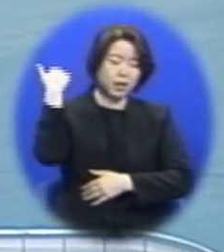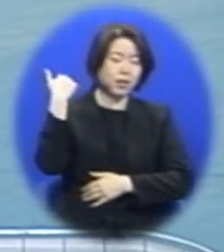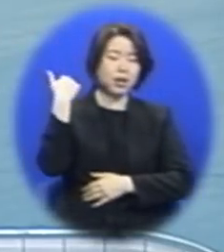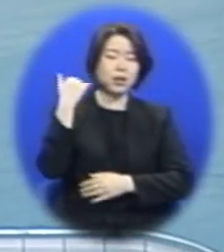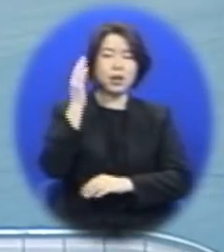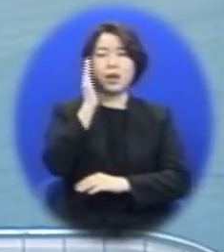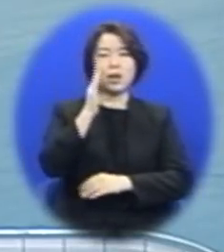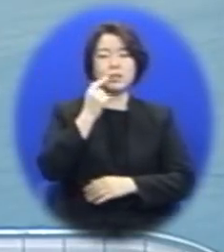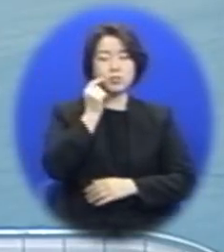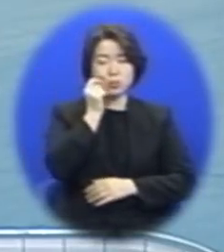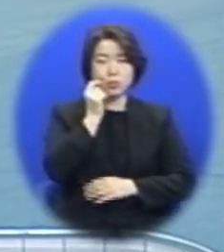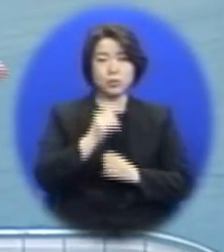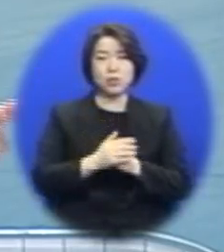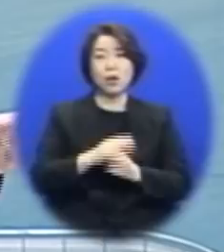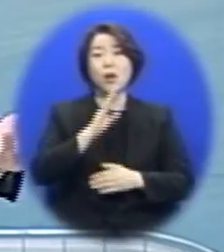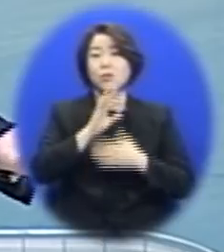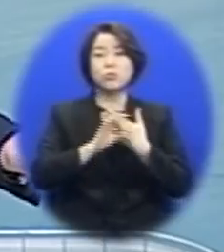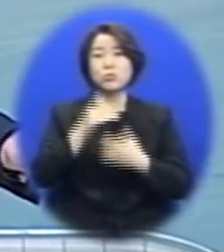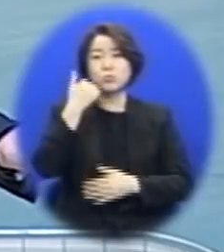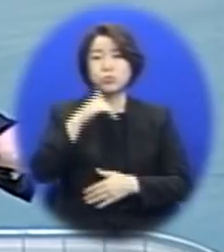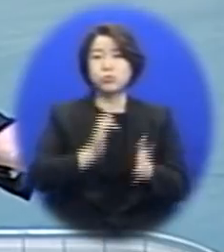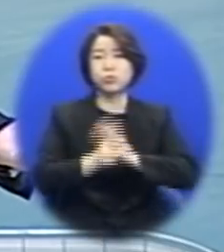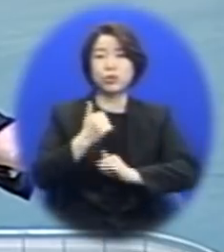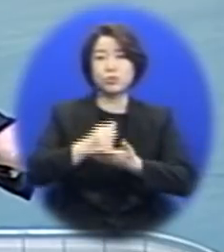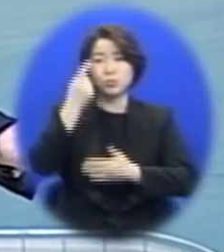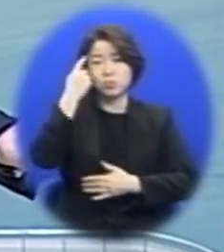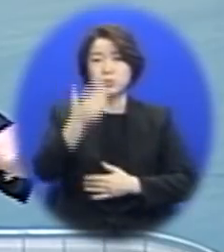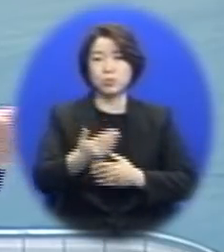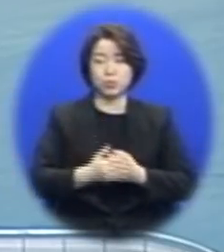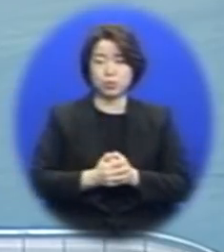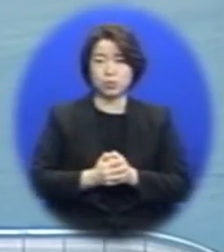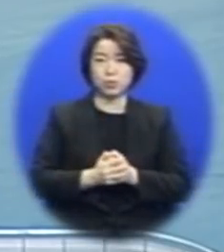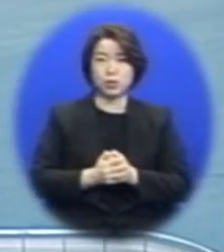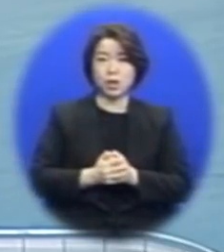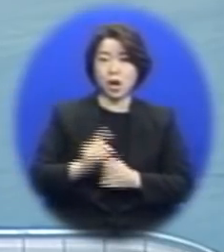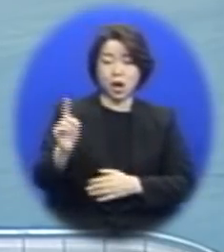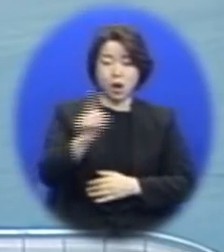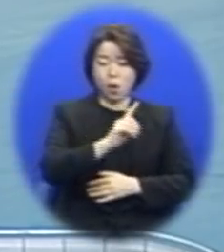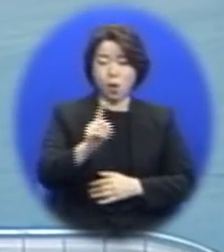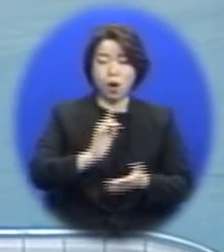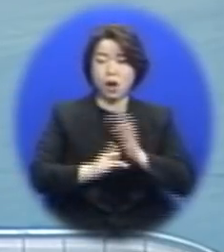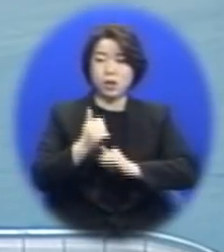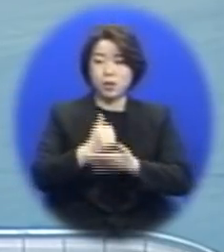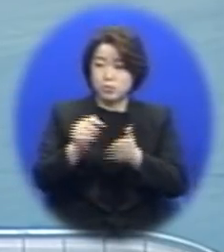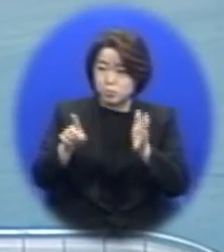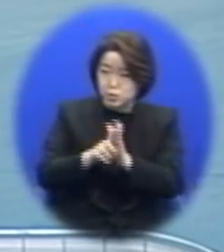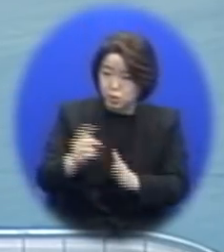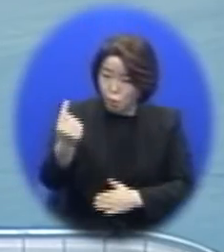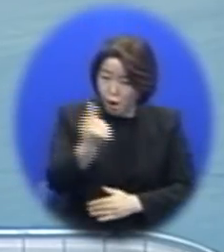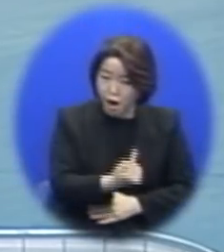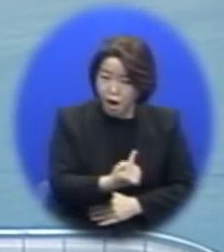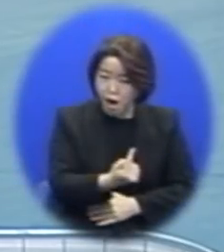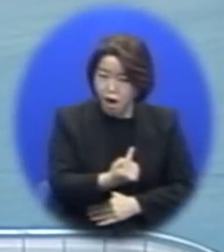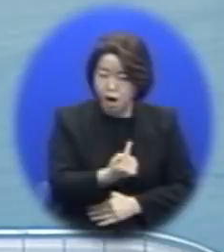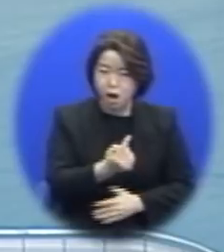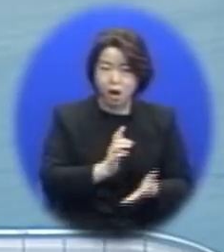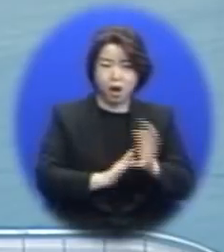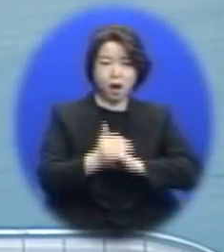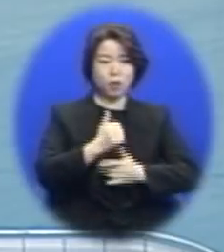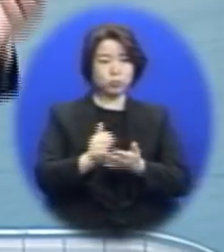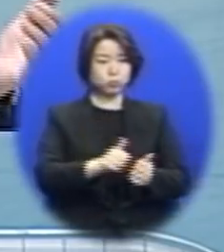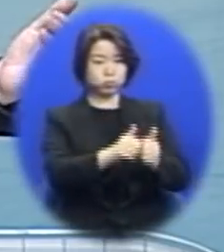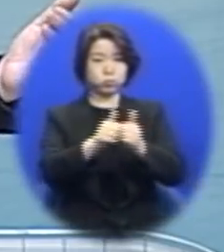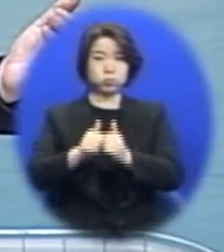못했습니다. 그러면 누가 예수 믿겠냐는, 아니 도대체 예수 믿어볼까 하고 왔다가 예수님과